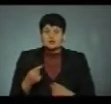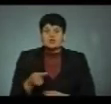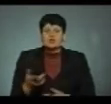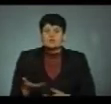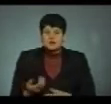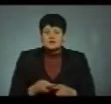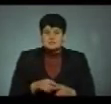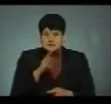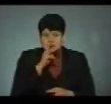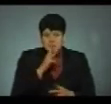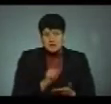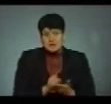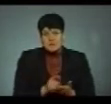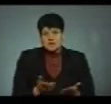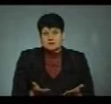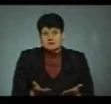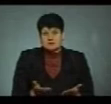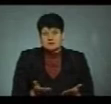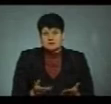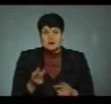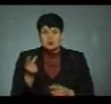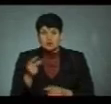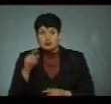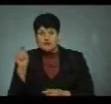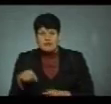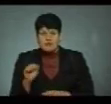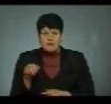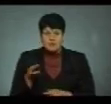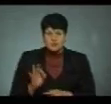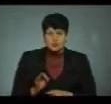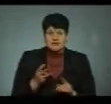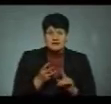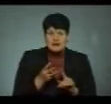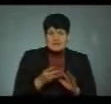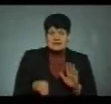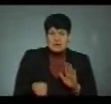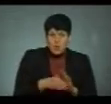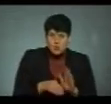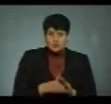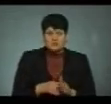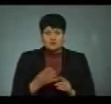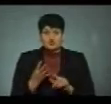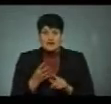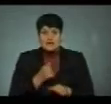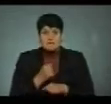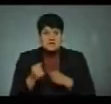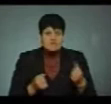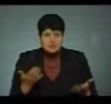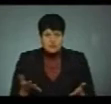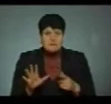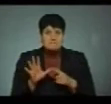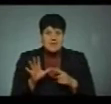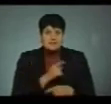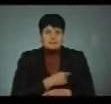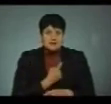це зарплати і пенсії. На другому – війна АТО. Третє – корупція. Четверте – працевлаштування. П'яте –